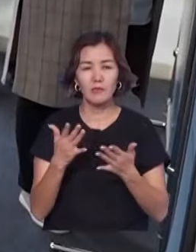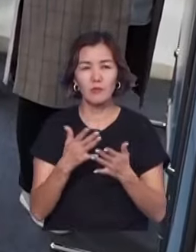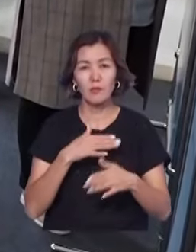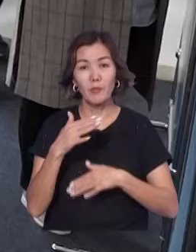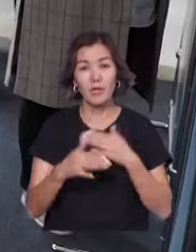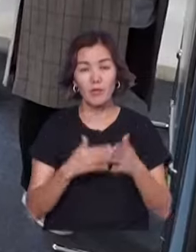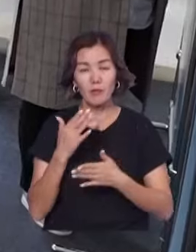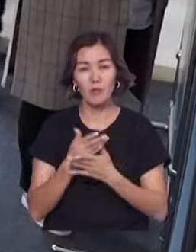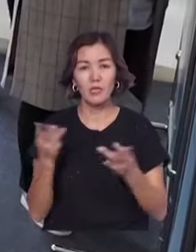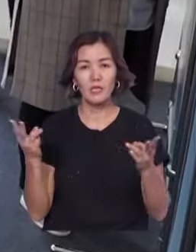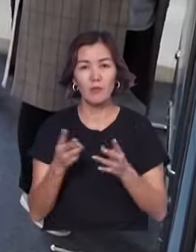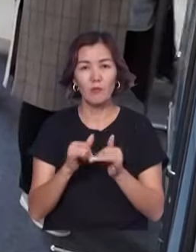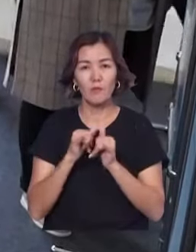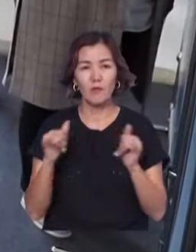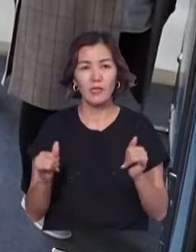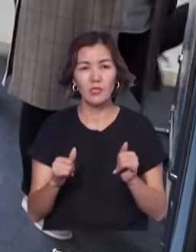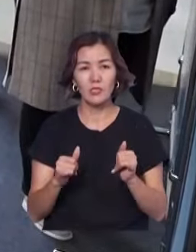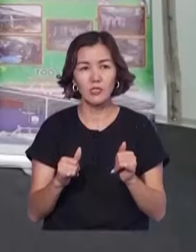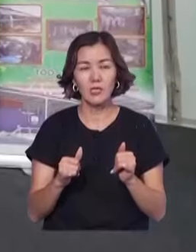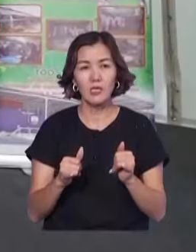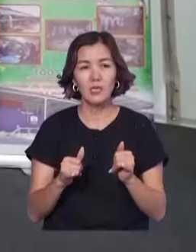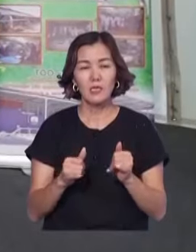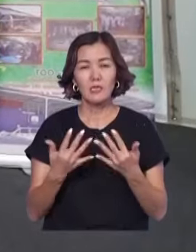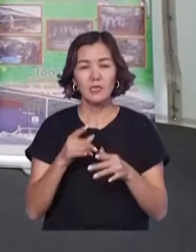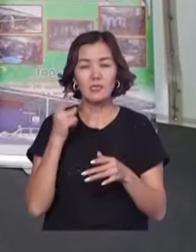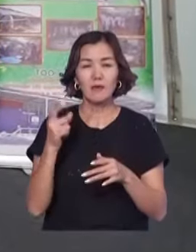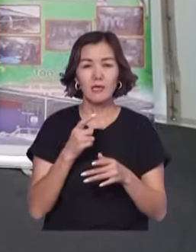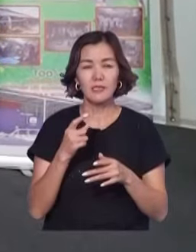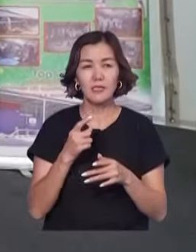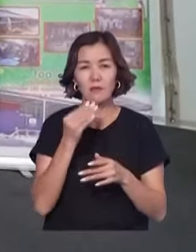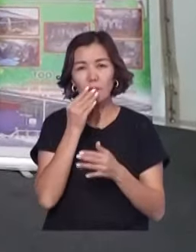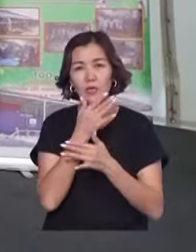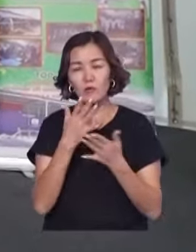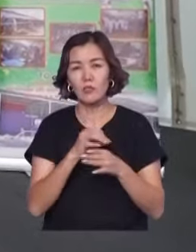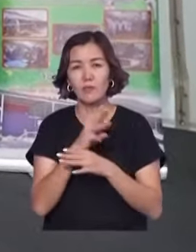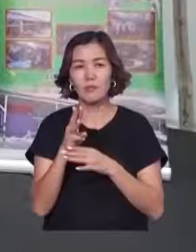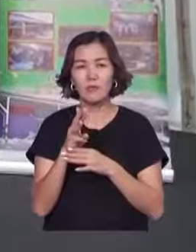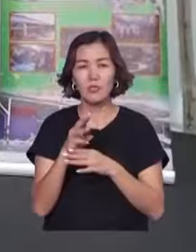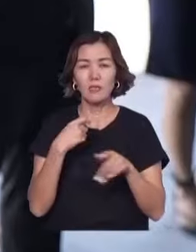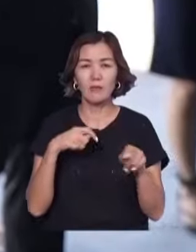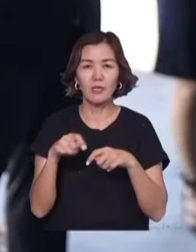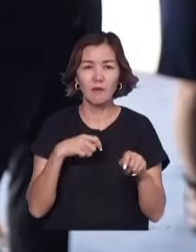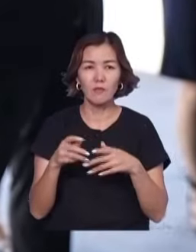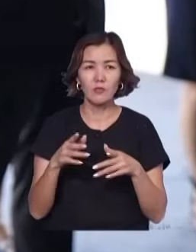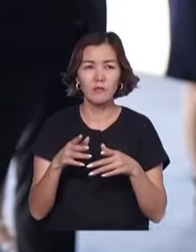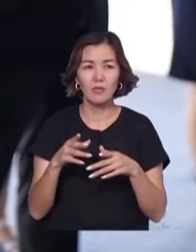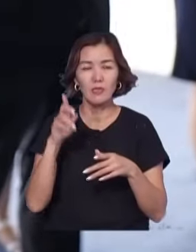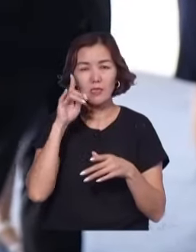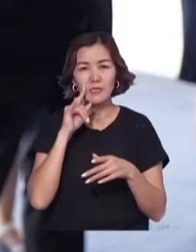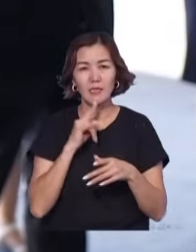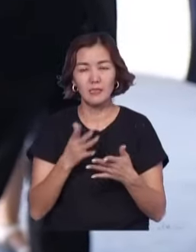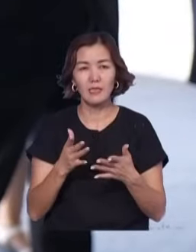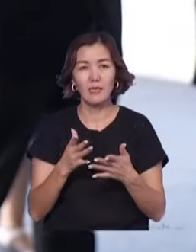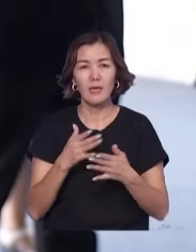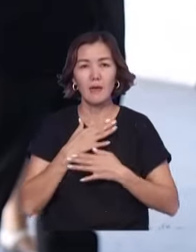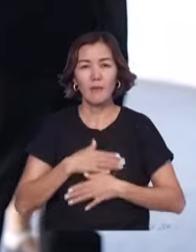подчеркнув необходимость увеличения объемов глубокой переработки сельскохозяйственной продукции для обеспечения продовольственной безопасности страны. В этом вопросе